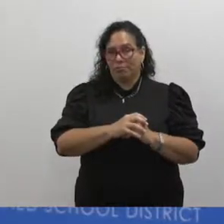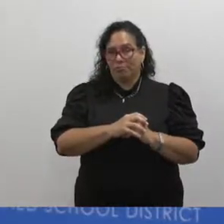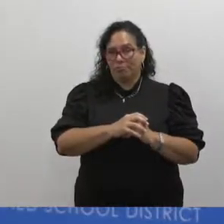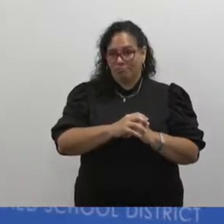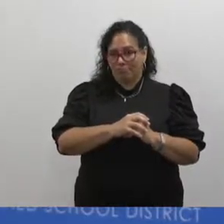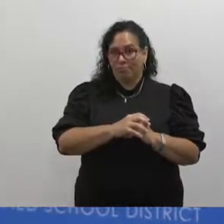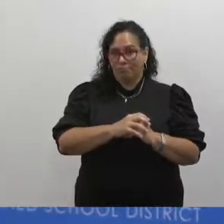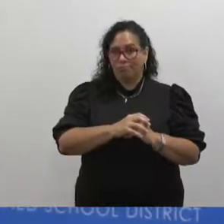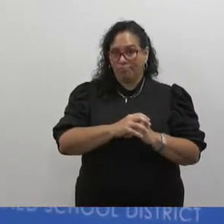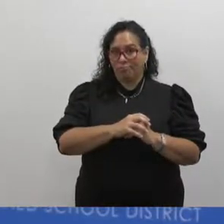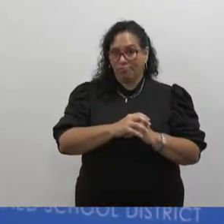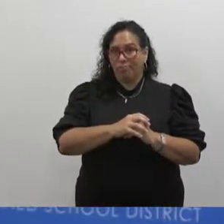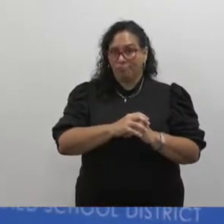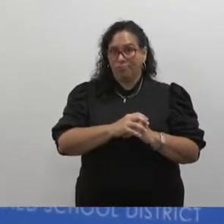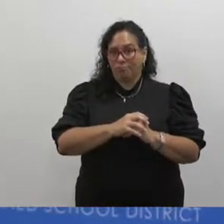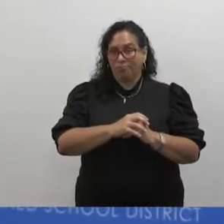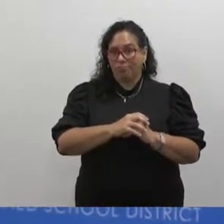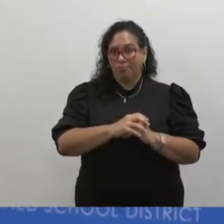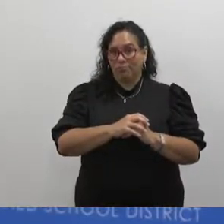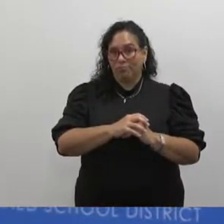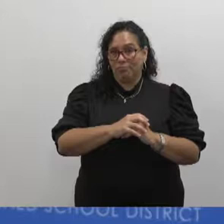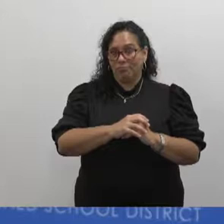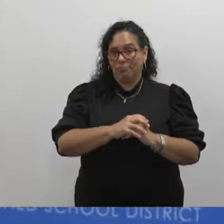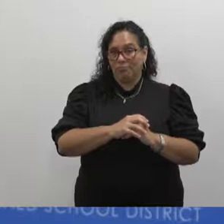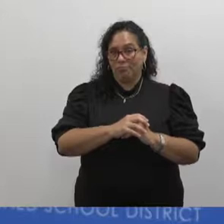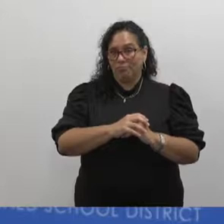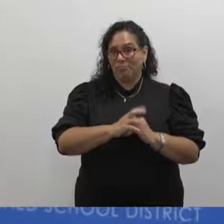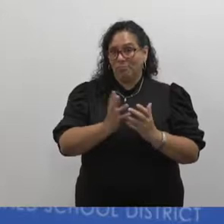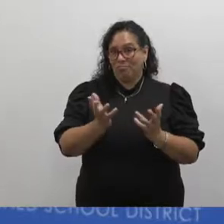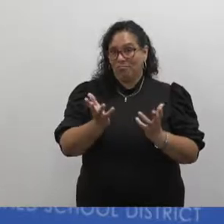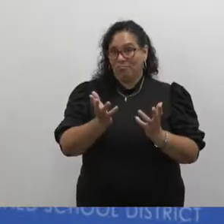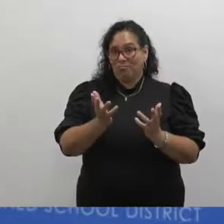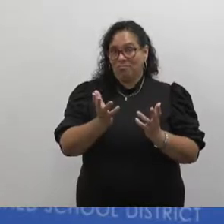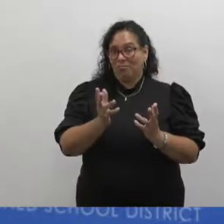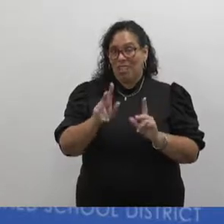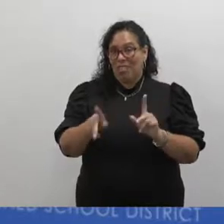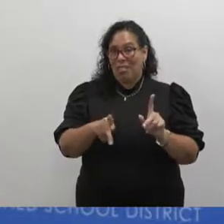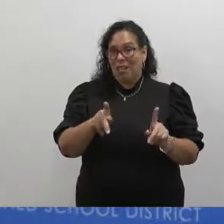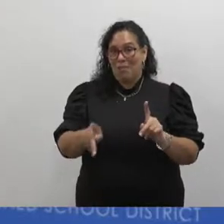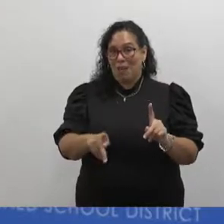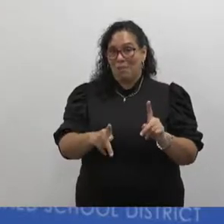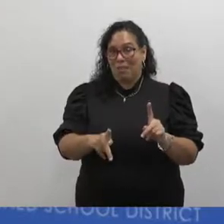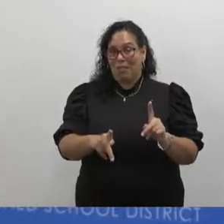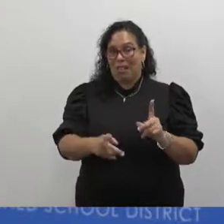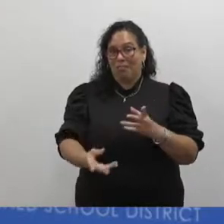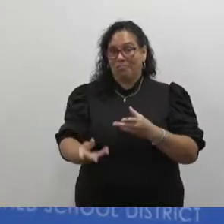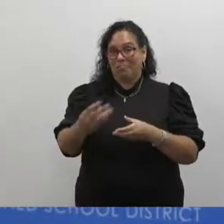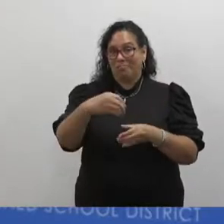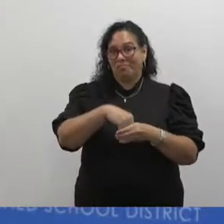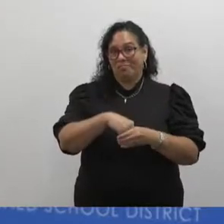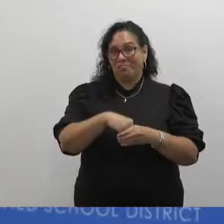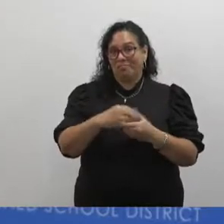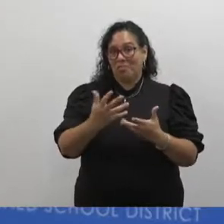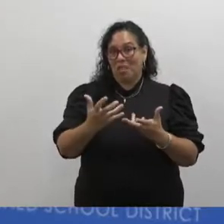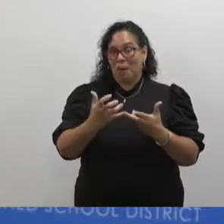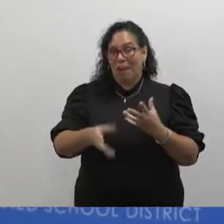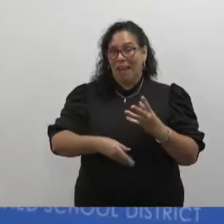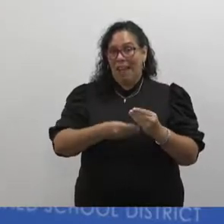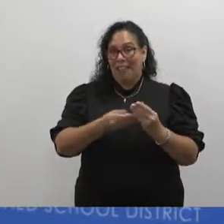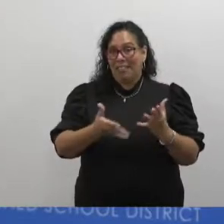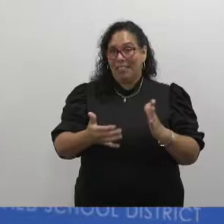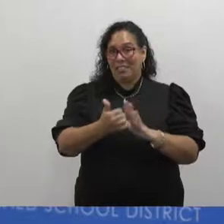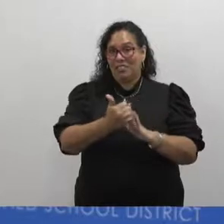cá âm pi xong phải rê nâng ai bàn o, rùm bàn o, nên chỉ có hạ chốn, để mở để chọn